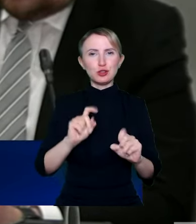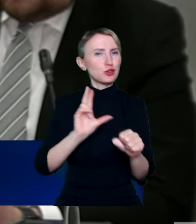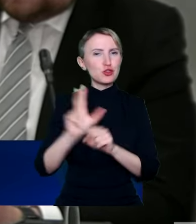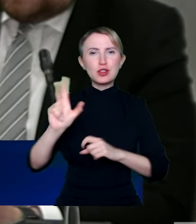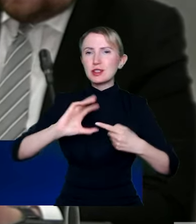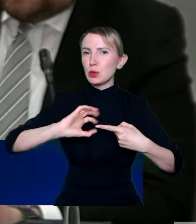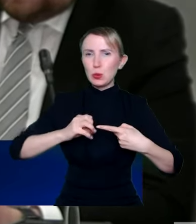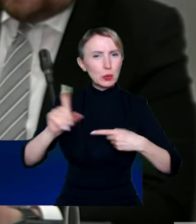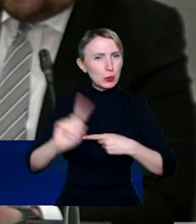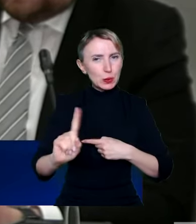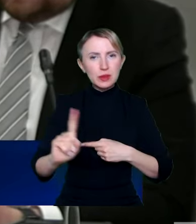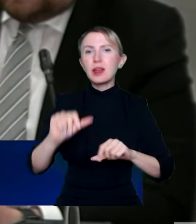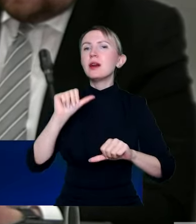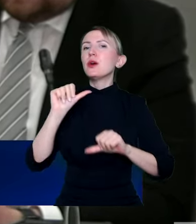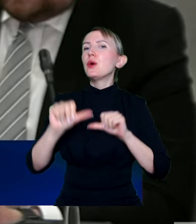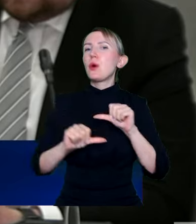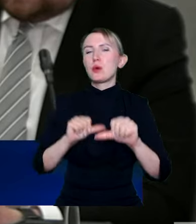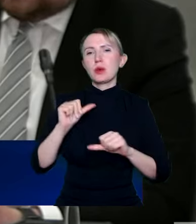grudnia roku pańskiego